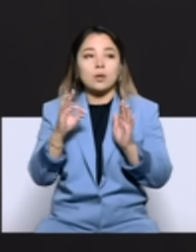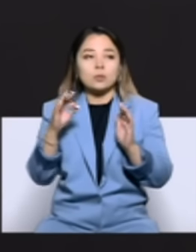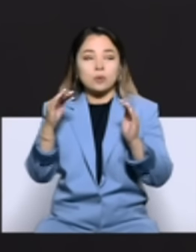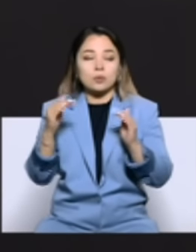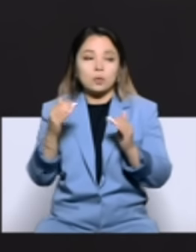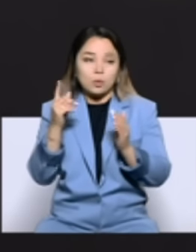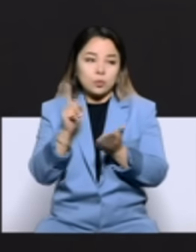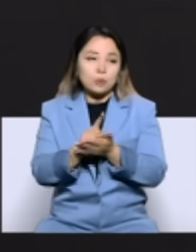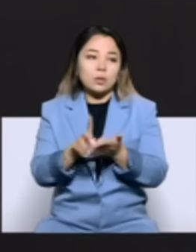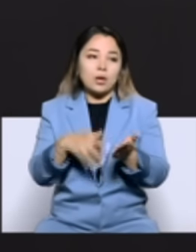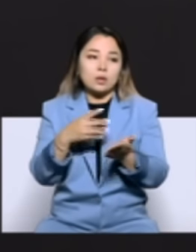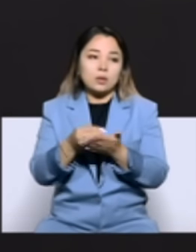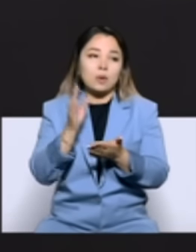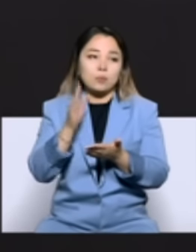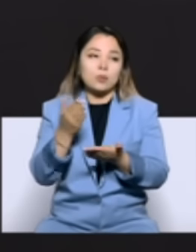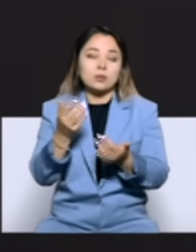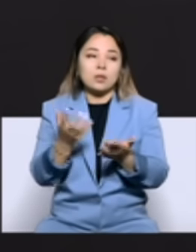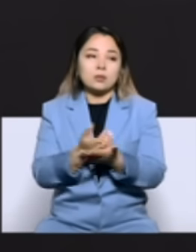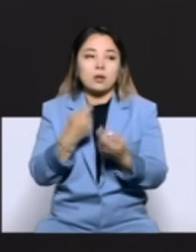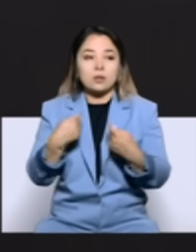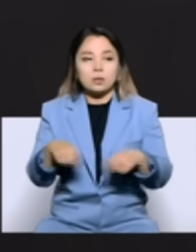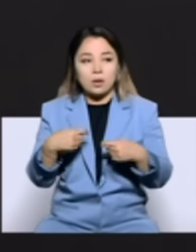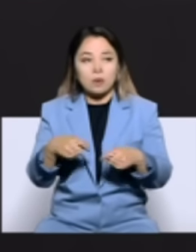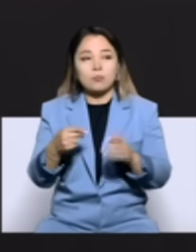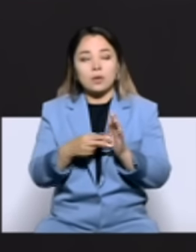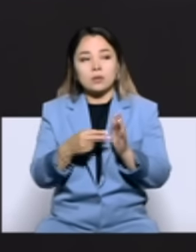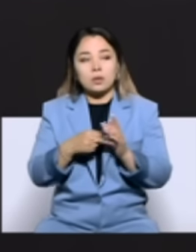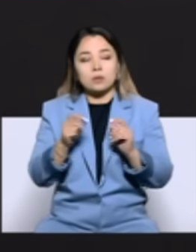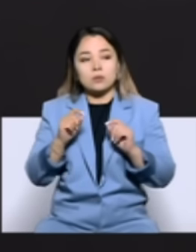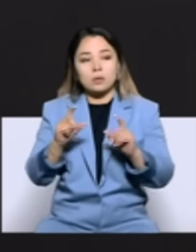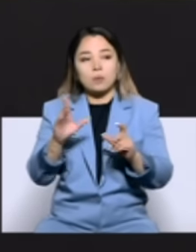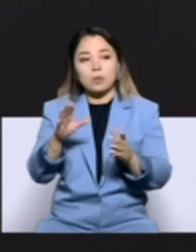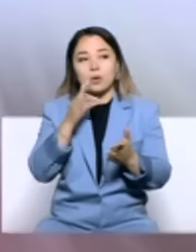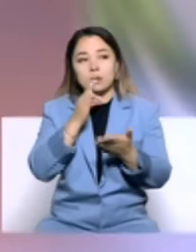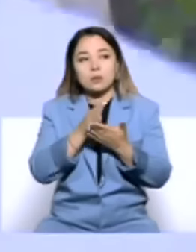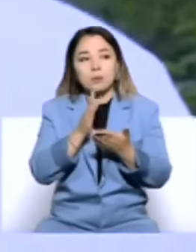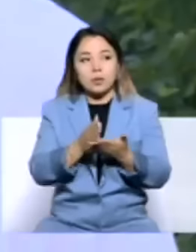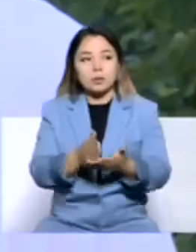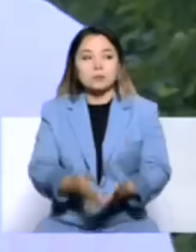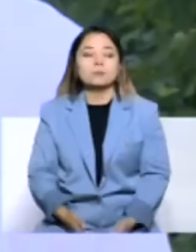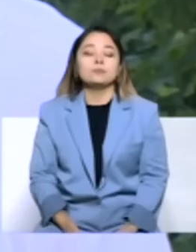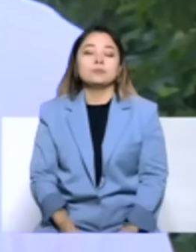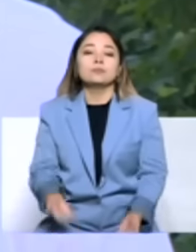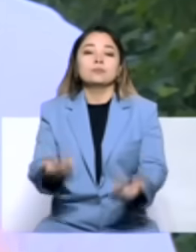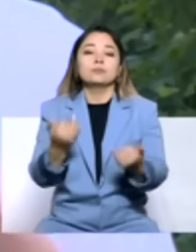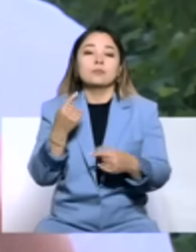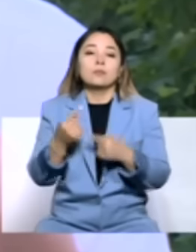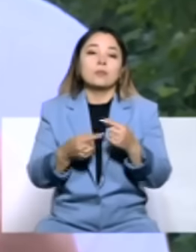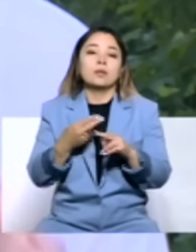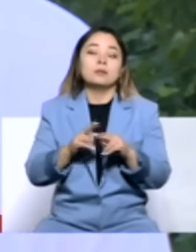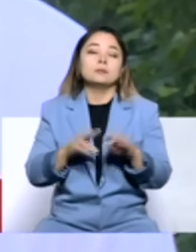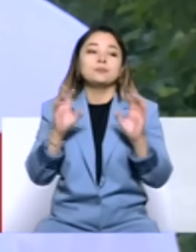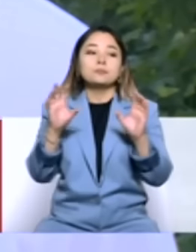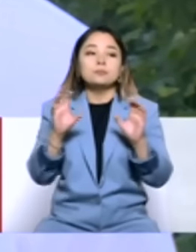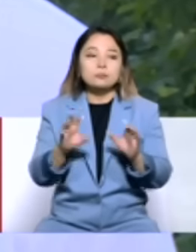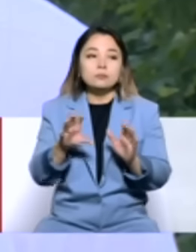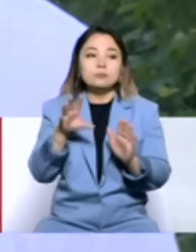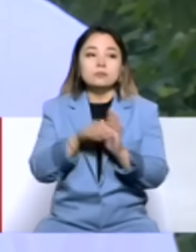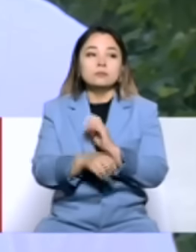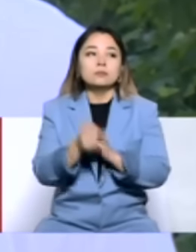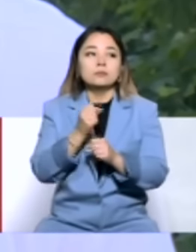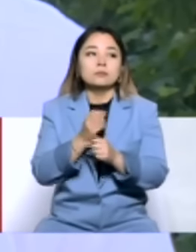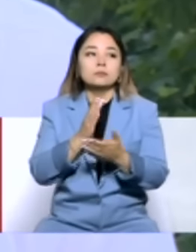төлеуге міндеттеледі. Сәйкесінше товар бағасы қымбаттайды ғой деп отыр. Ендігі мынау жаңа заң енгізілетін